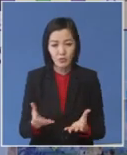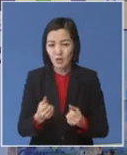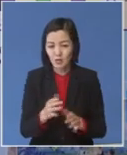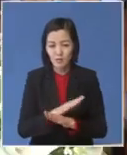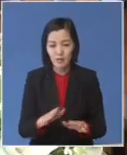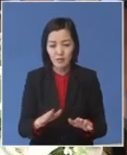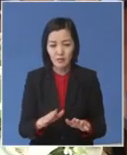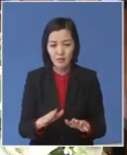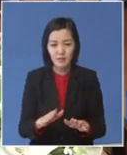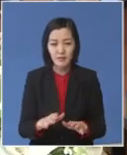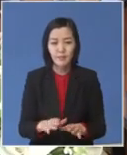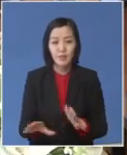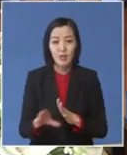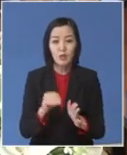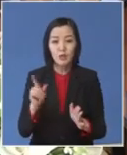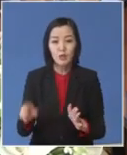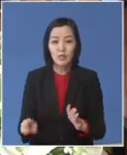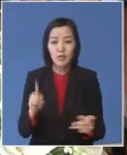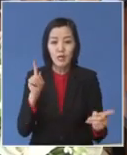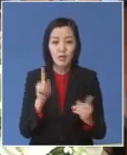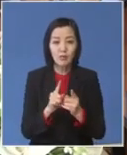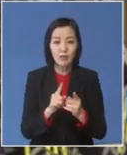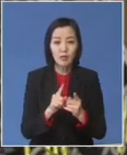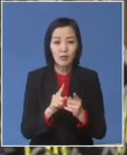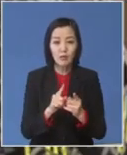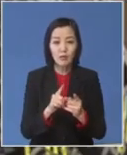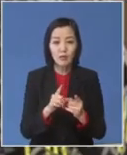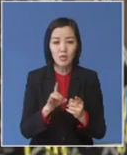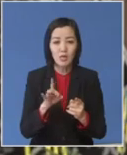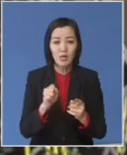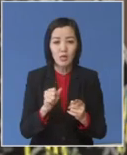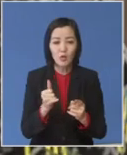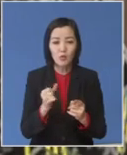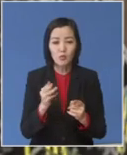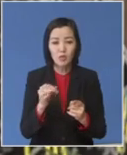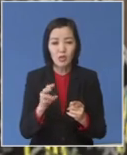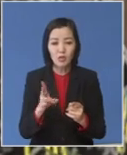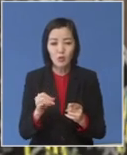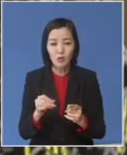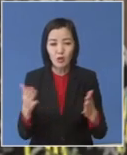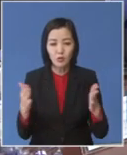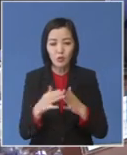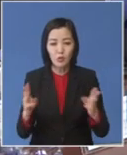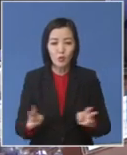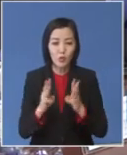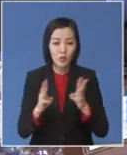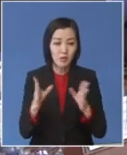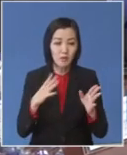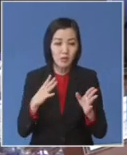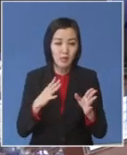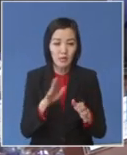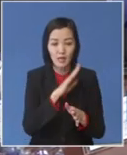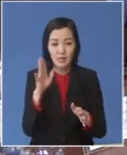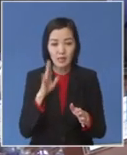себептен кеген. Депутаттың қабылдауына келген Жаркенттік Раушангүл Қасымованың тұрып жатқан үйі өртеніп кеткен. Анасы мен